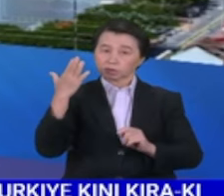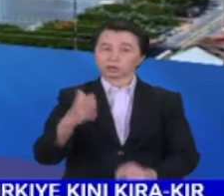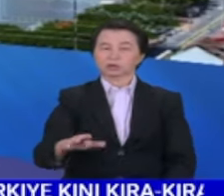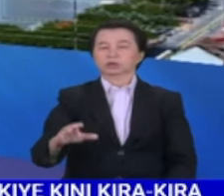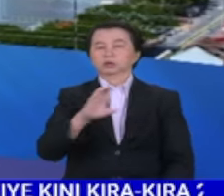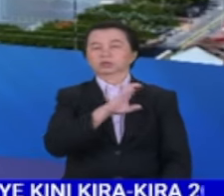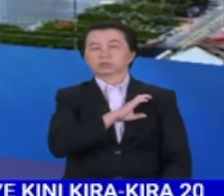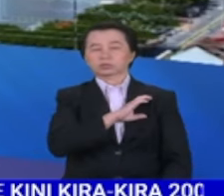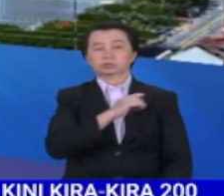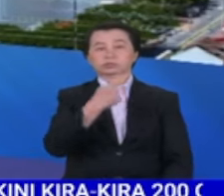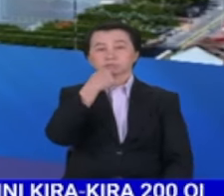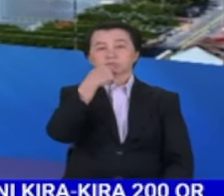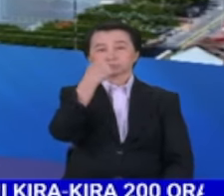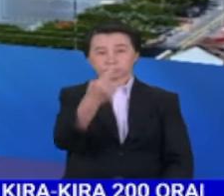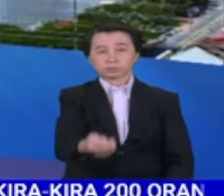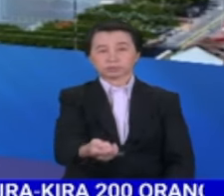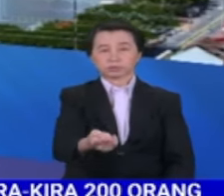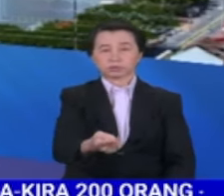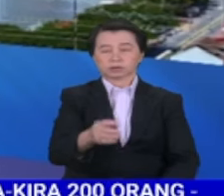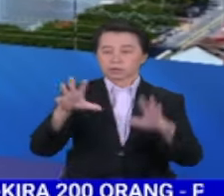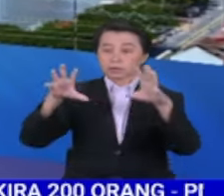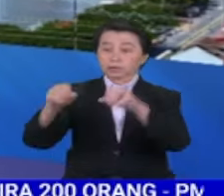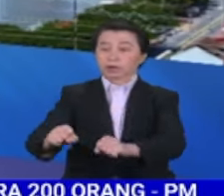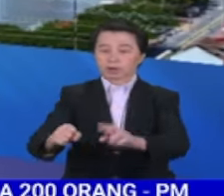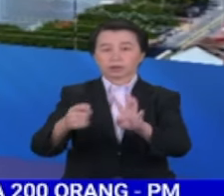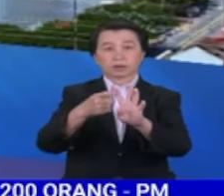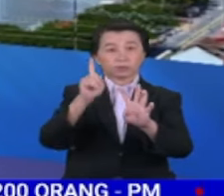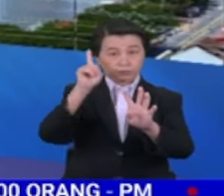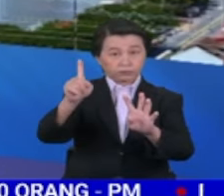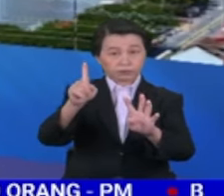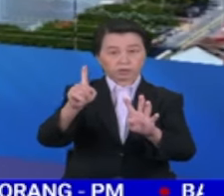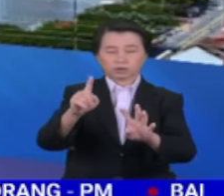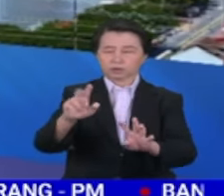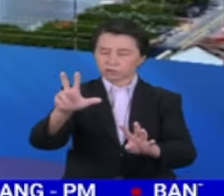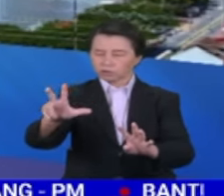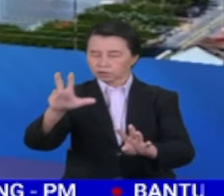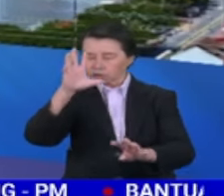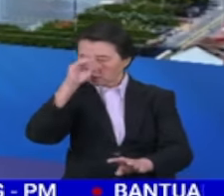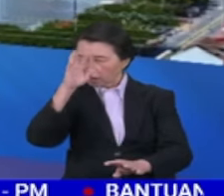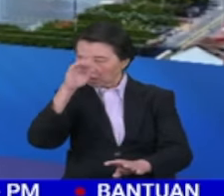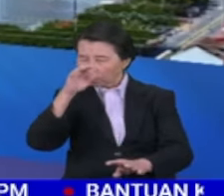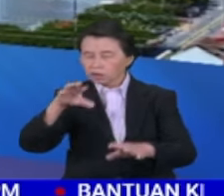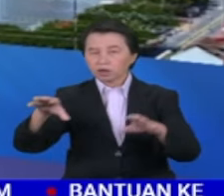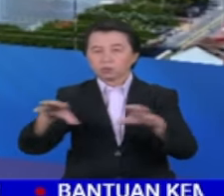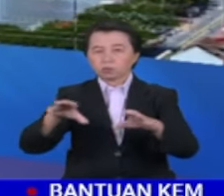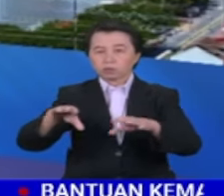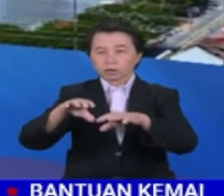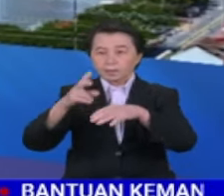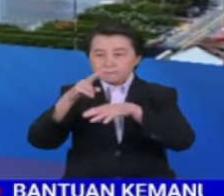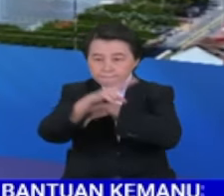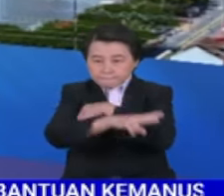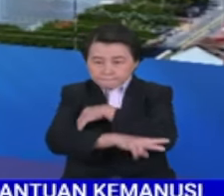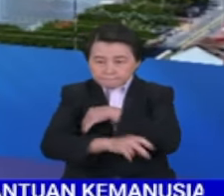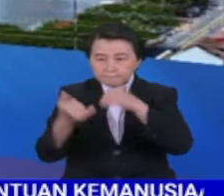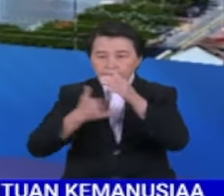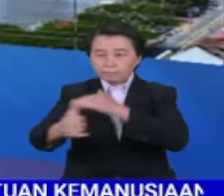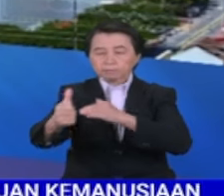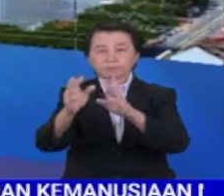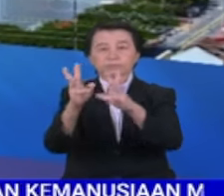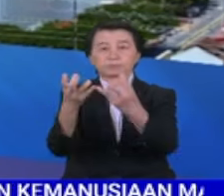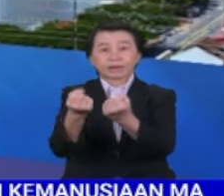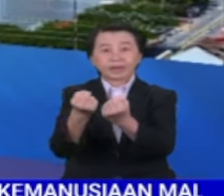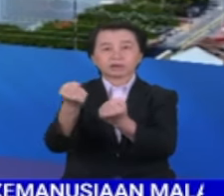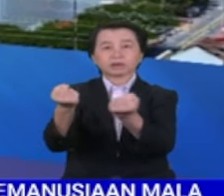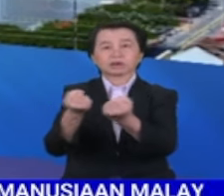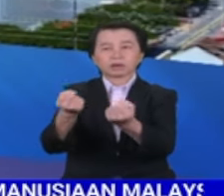esmont baja Dalam satu kenyataan memberitahu tangkapan pertama dibuat ke atas 3 lelaki yang sedang melakukan pecah masuk di sebuah bengkel